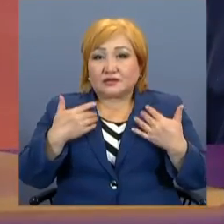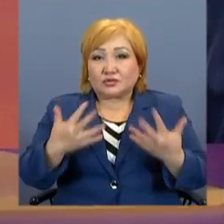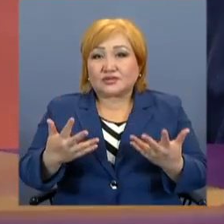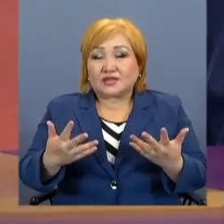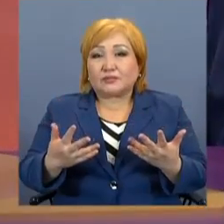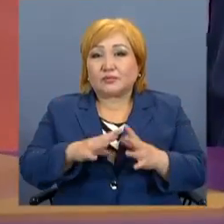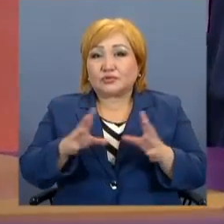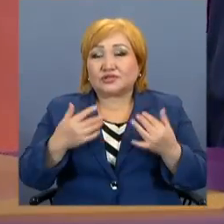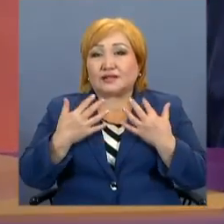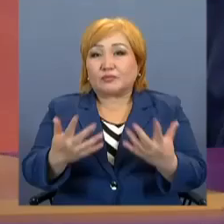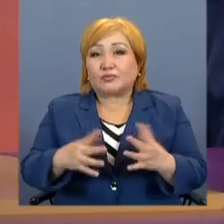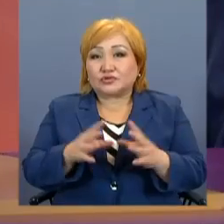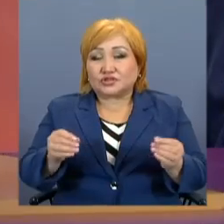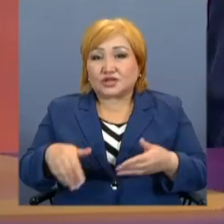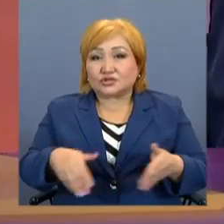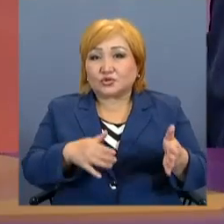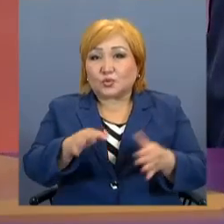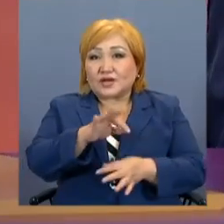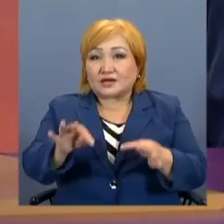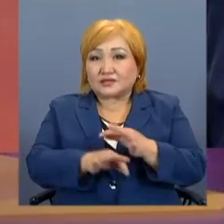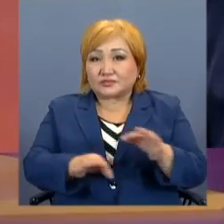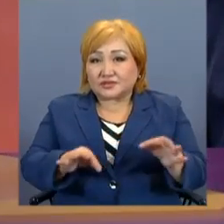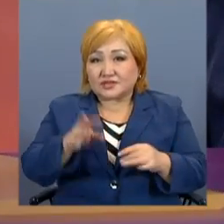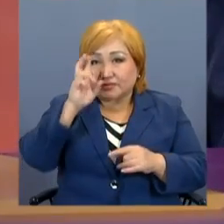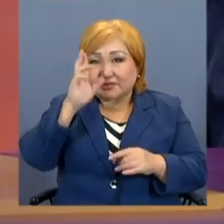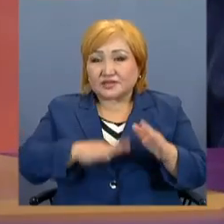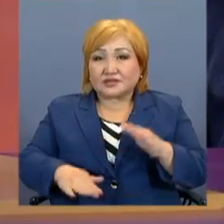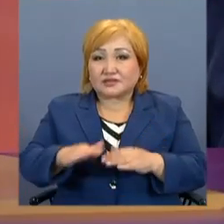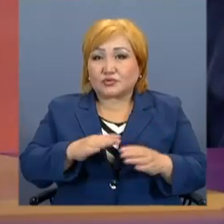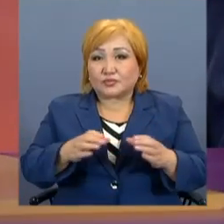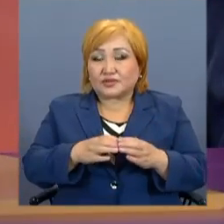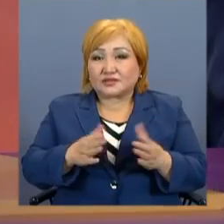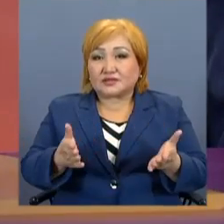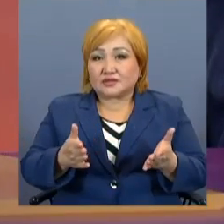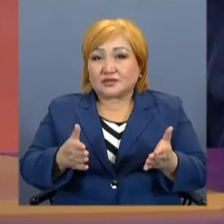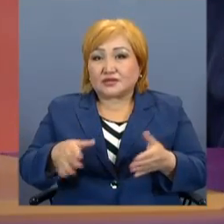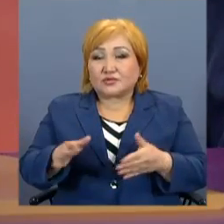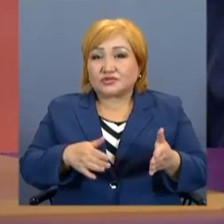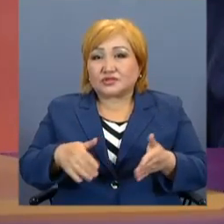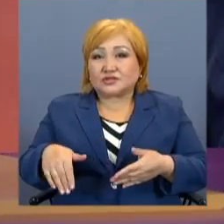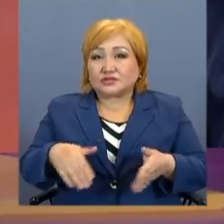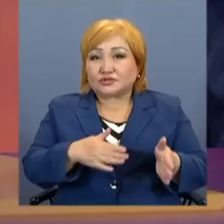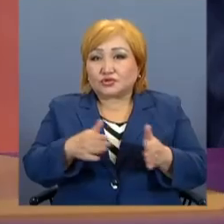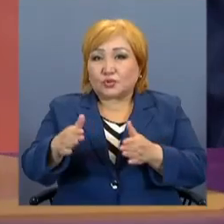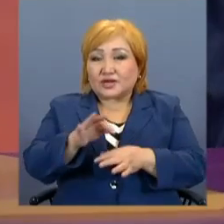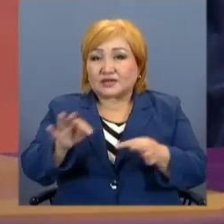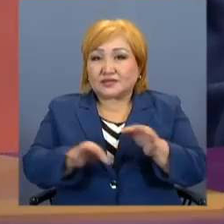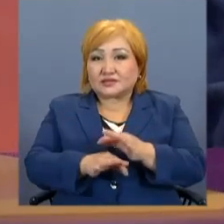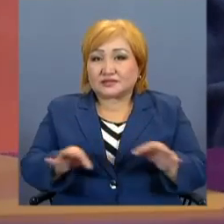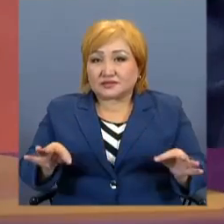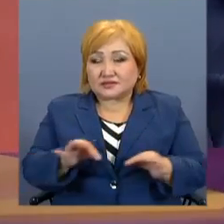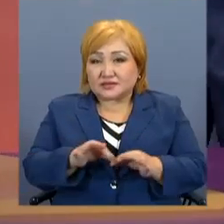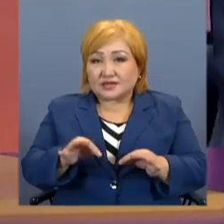картасы мемлекеттік органдармен биыл және жол картасы осы Ақтөбедегі жағдайдан кейін жол картасы жаңа бекітілді. Ол жол